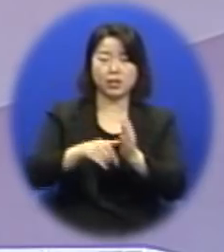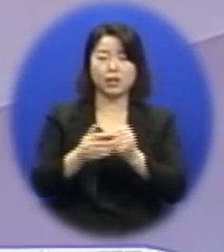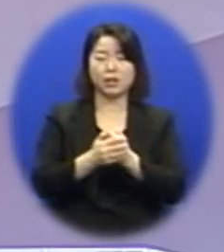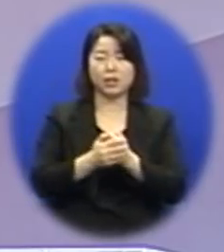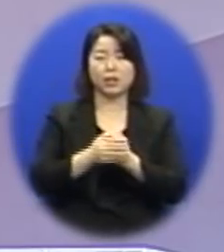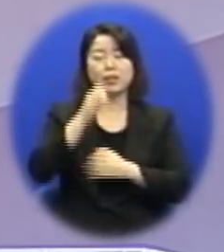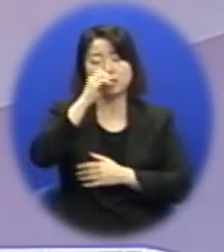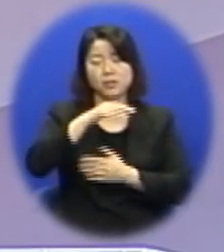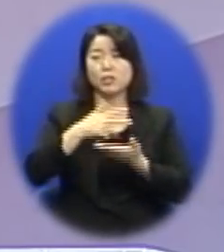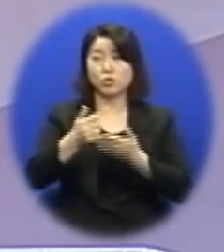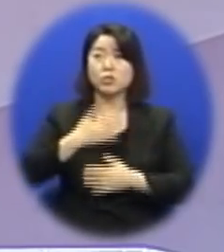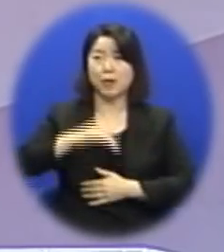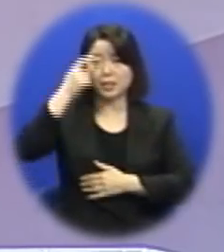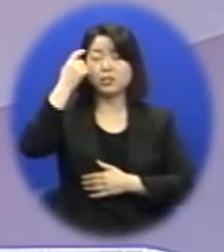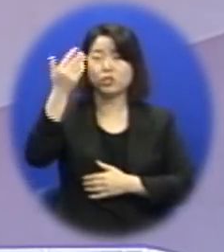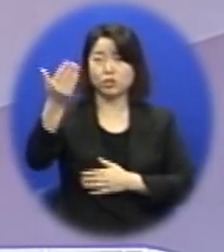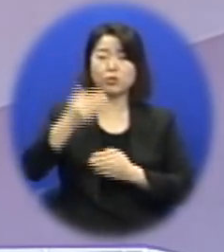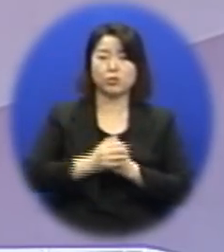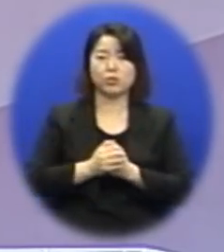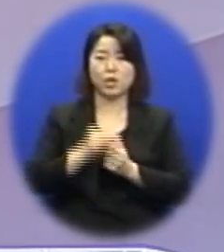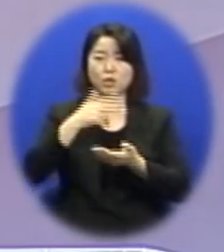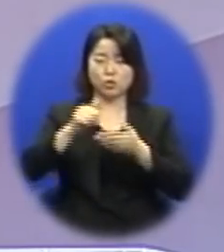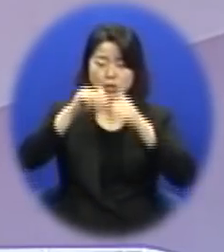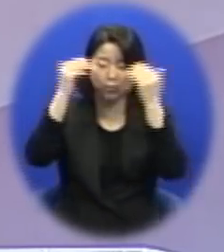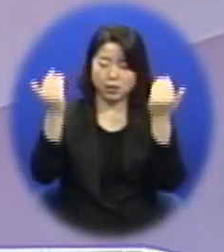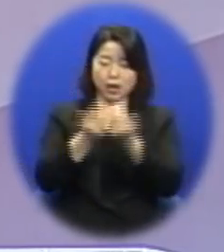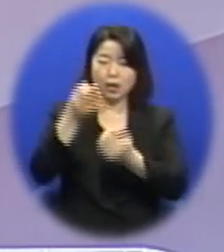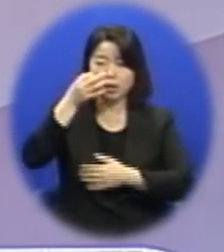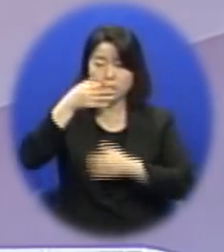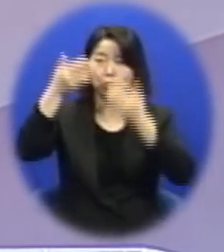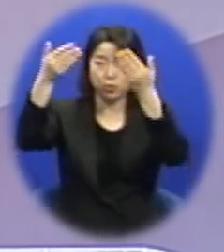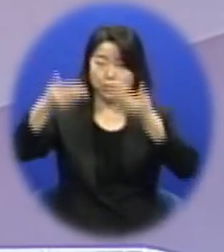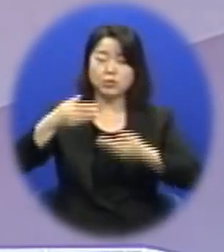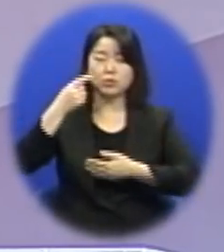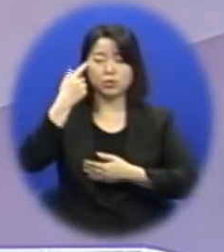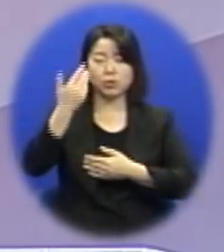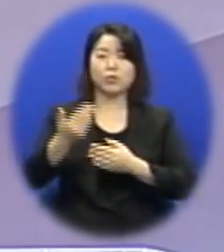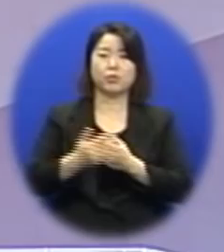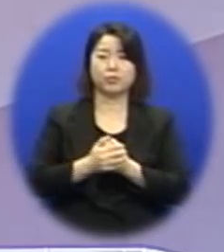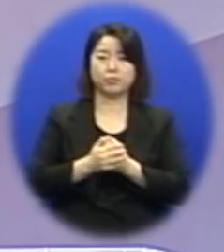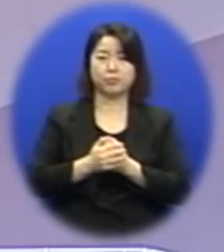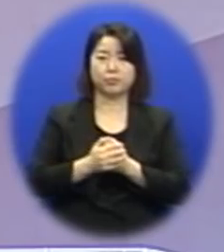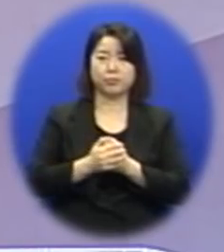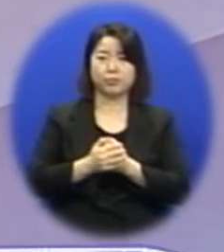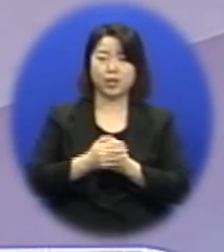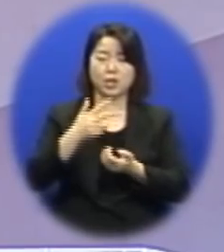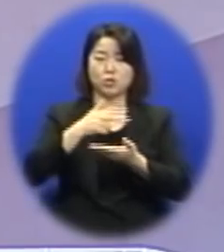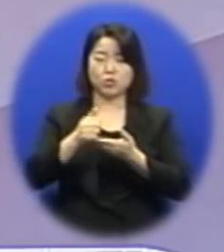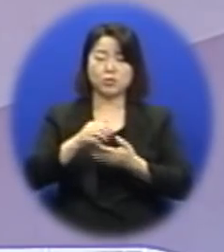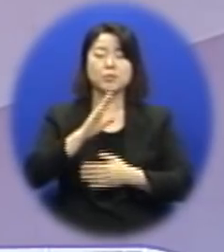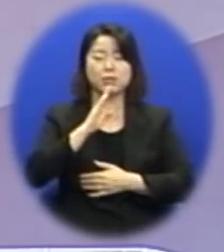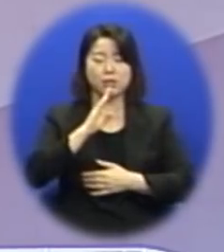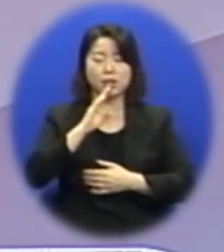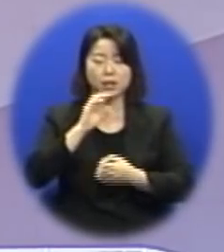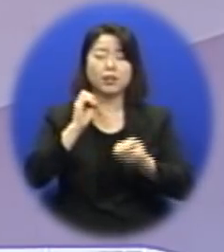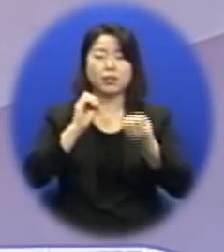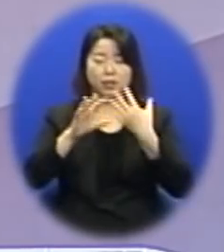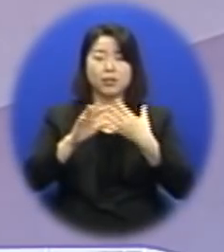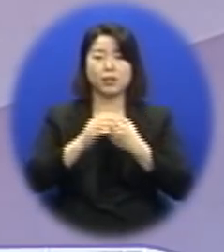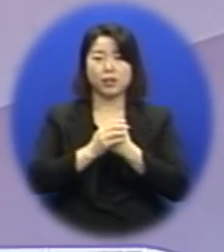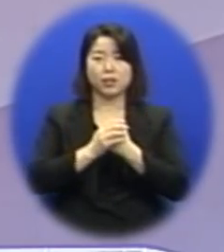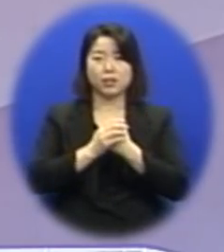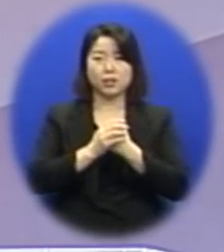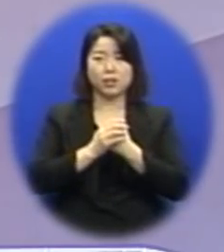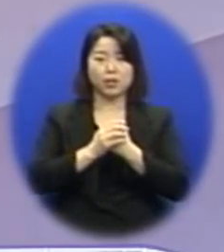주님 아시지요 주님은 다 보셨지요 그래 내가 알지 그렇게 될 걸